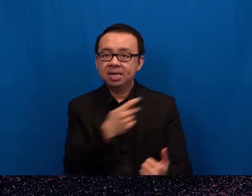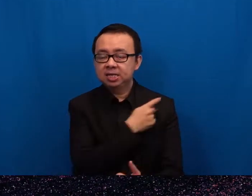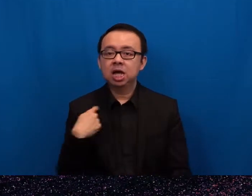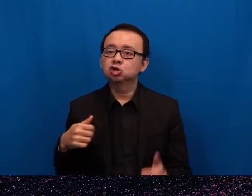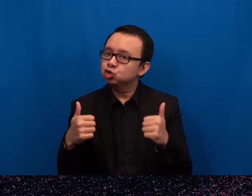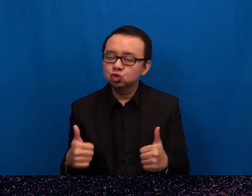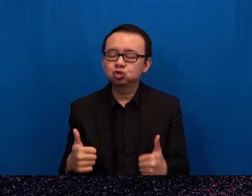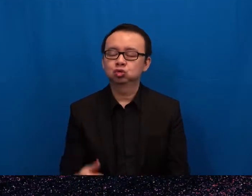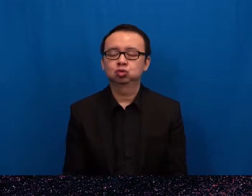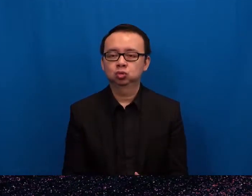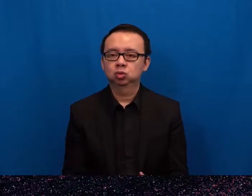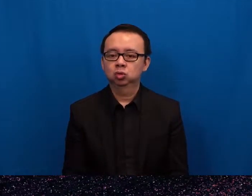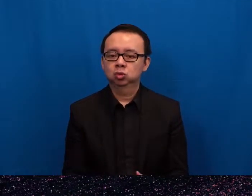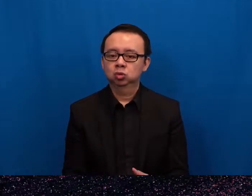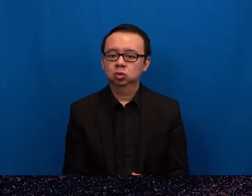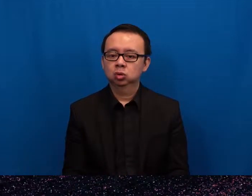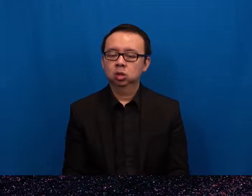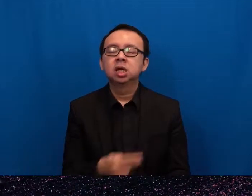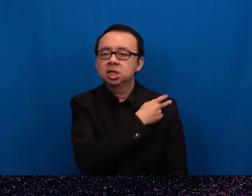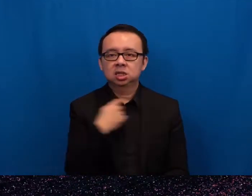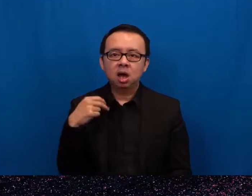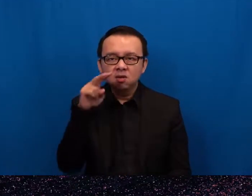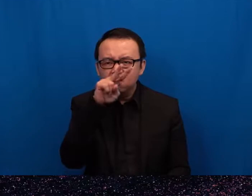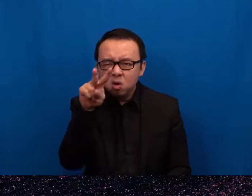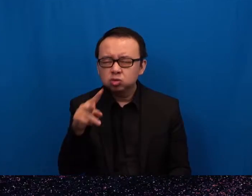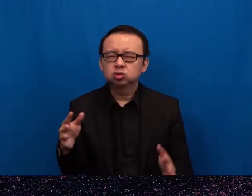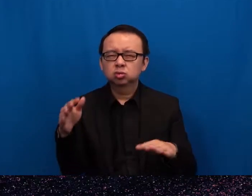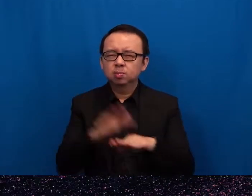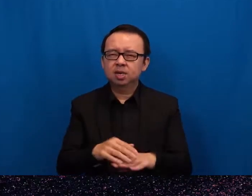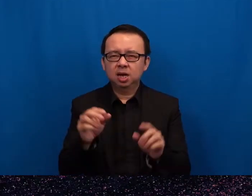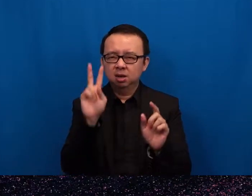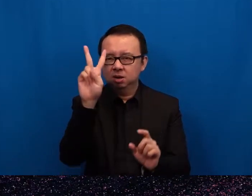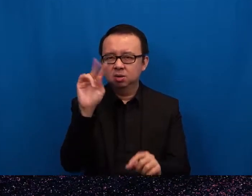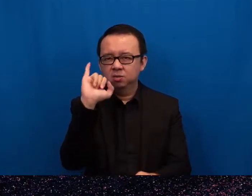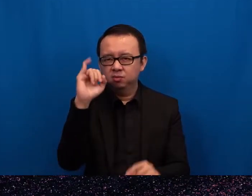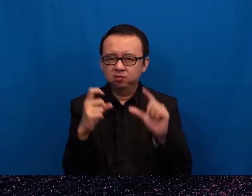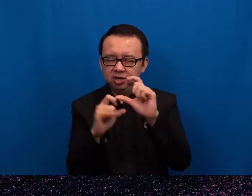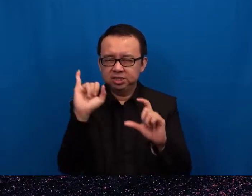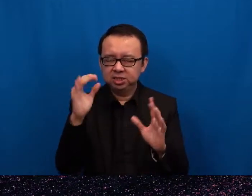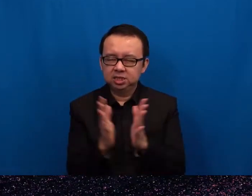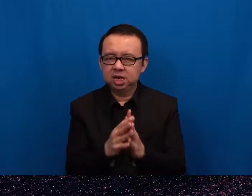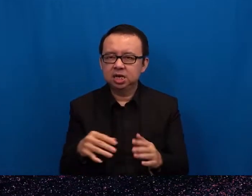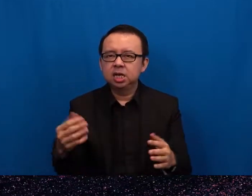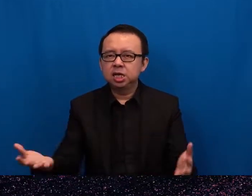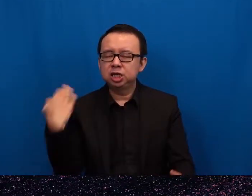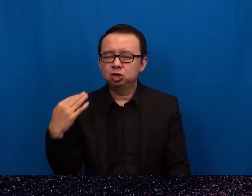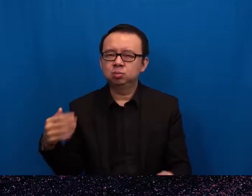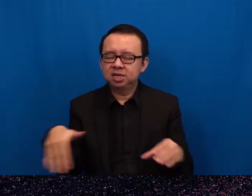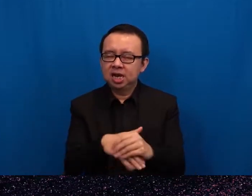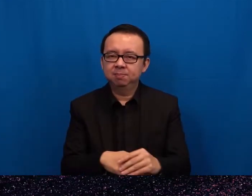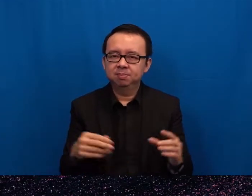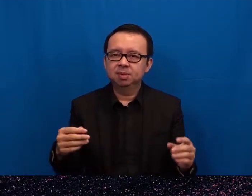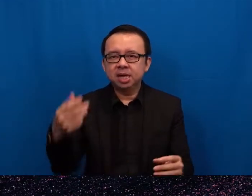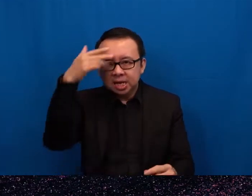harus kita lakukan di zaman sekarang ini? Kita harus fokus pada visi. Tetapi kita hidup dalam hikmat. Saya ulang. Fokus itu